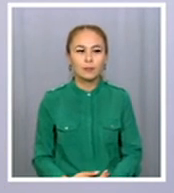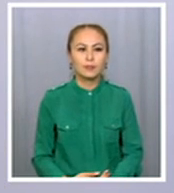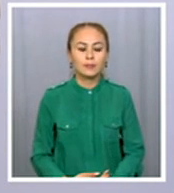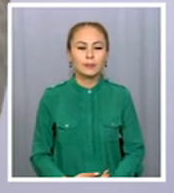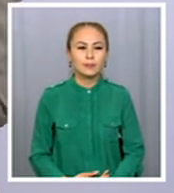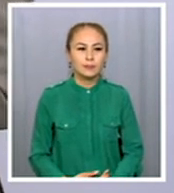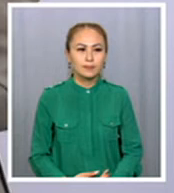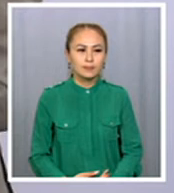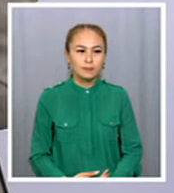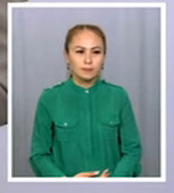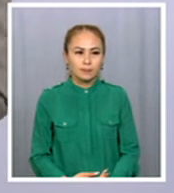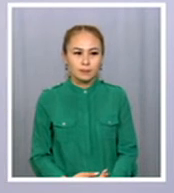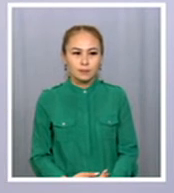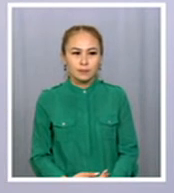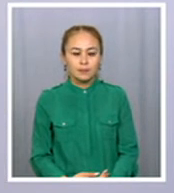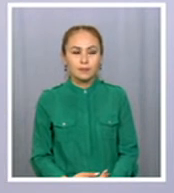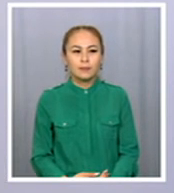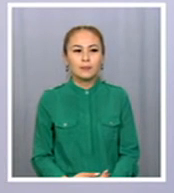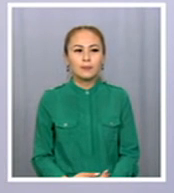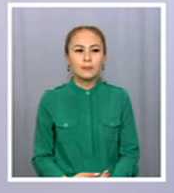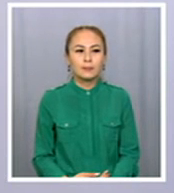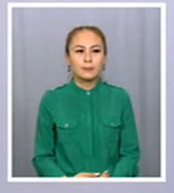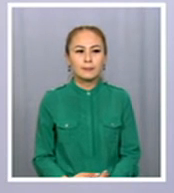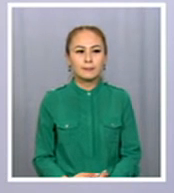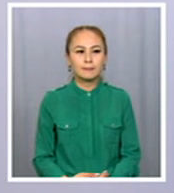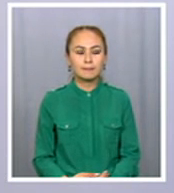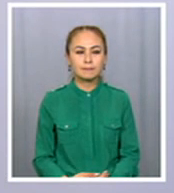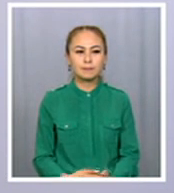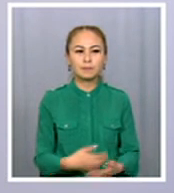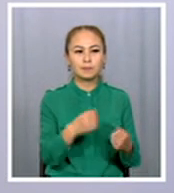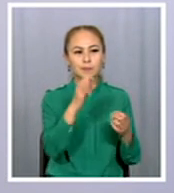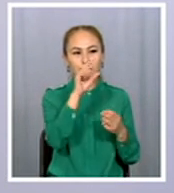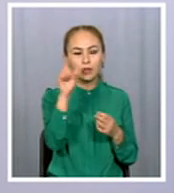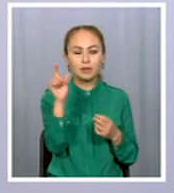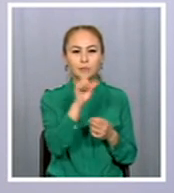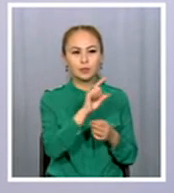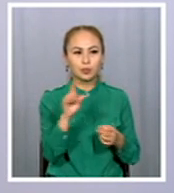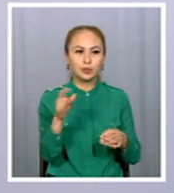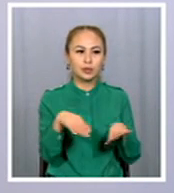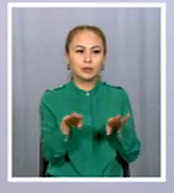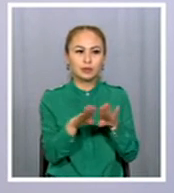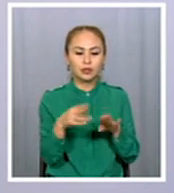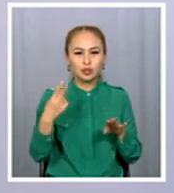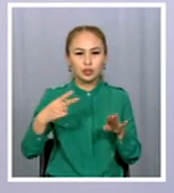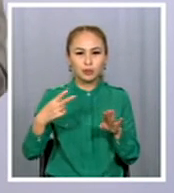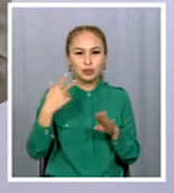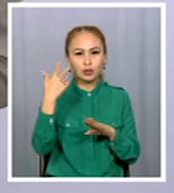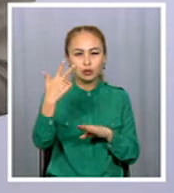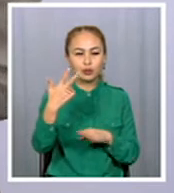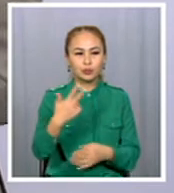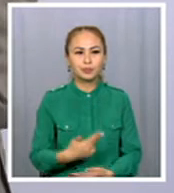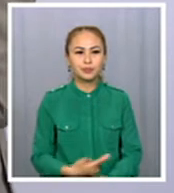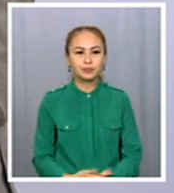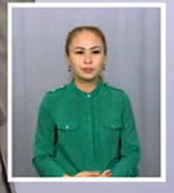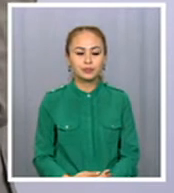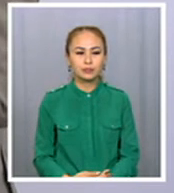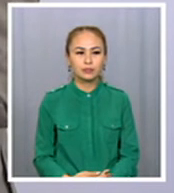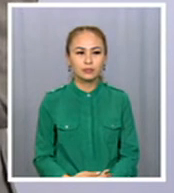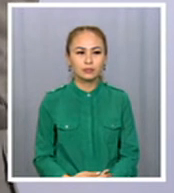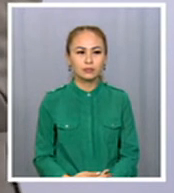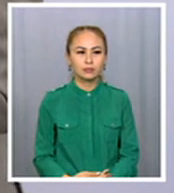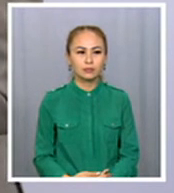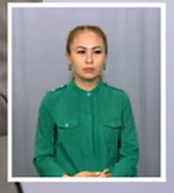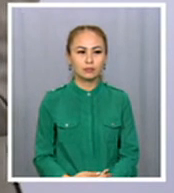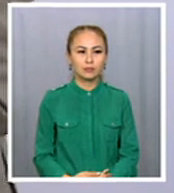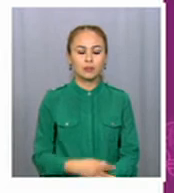15, қысқартайық, алымыда бөлімінде 5-ке бөлінеді, сонда 20-дан 3 шығады. Екінші қадам,